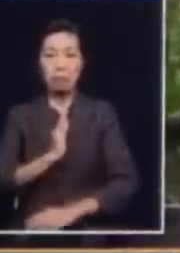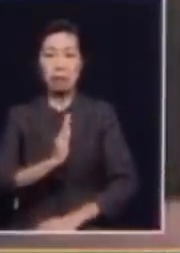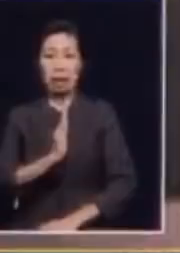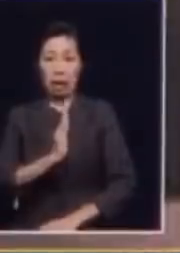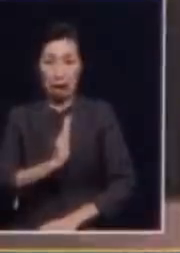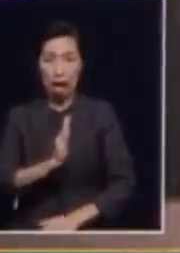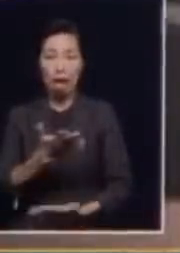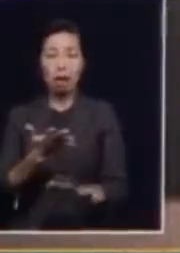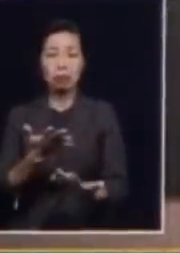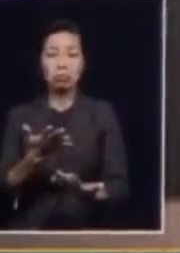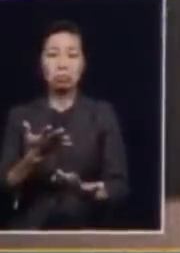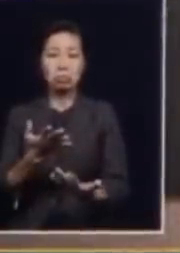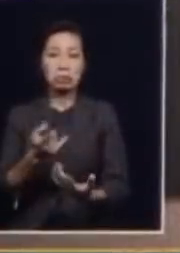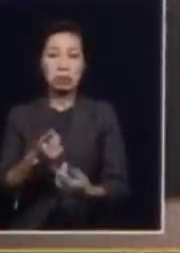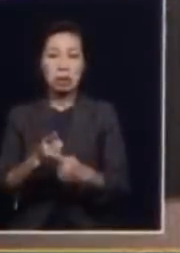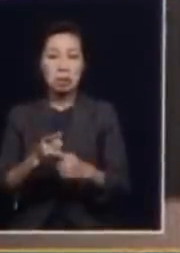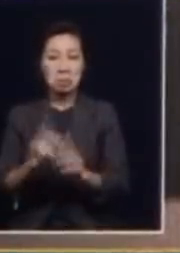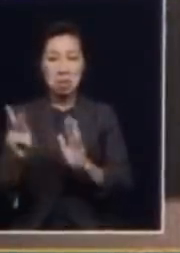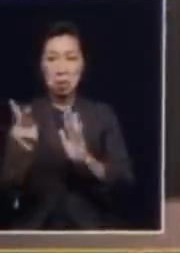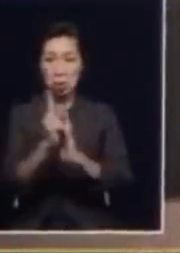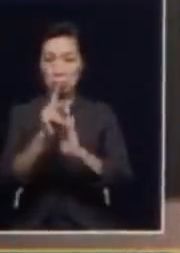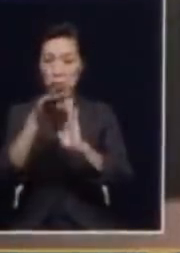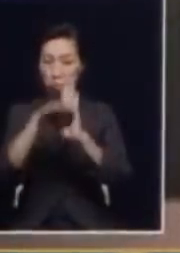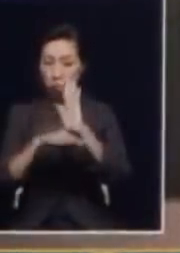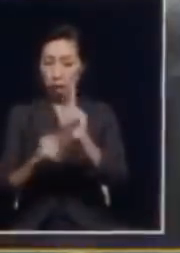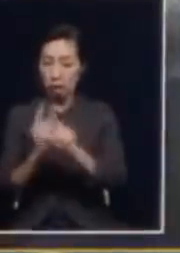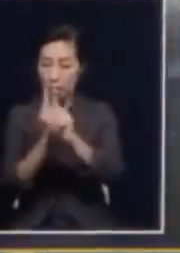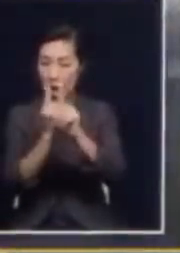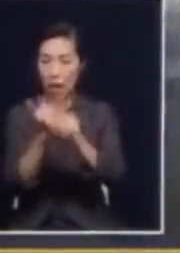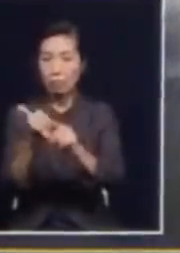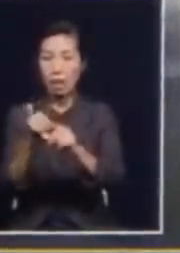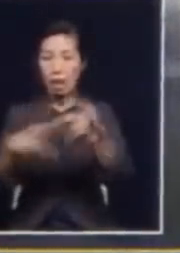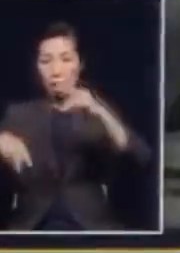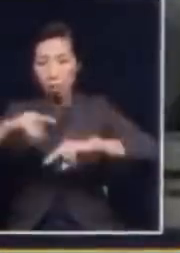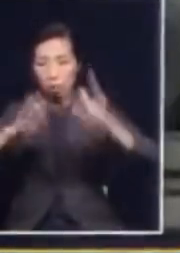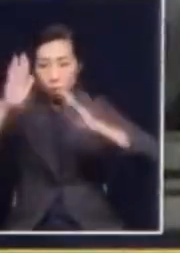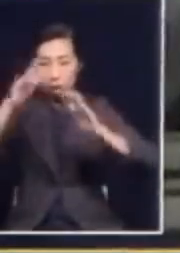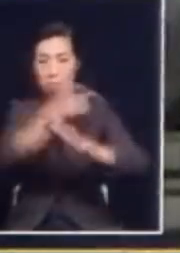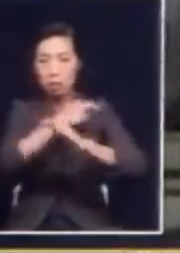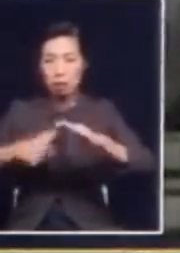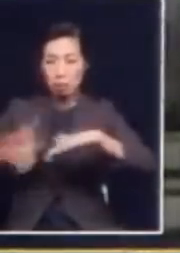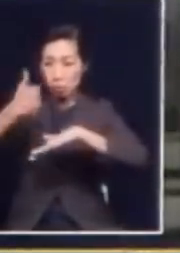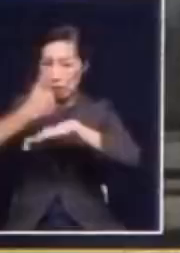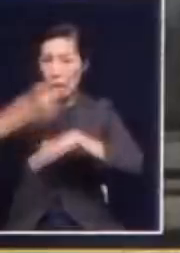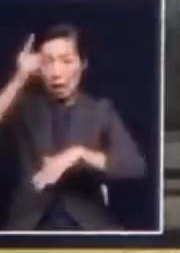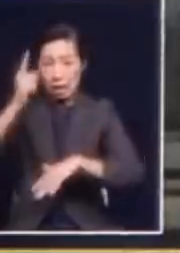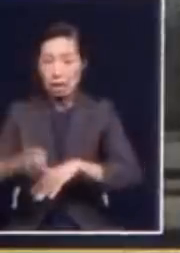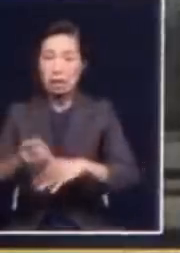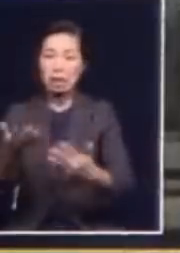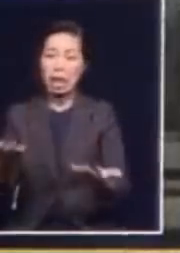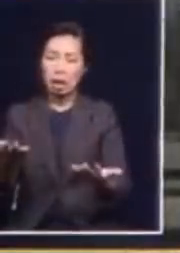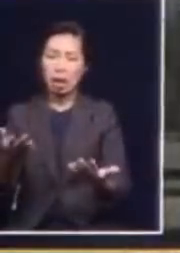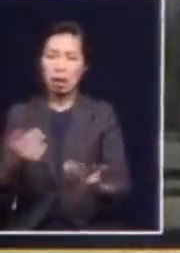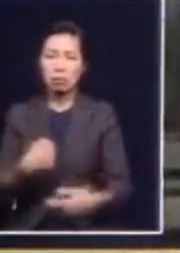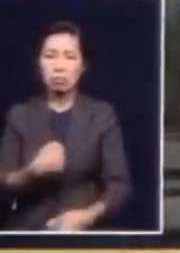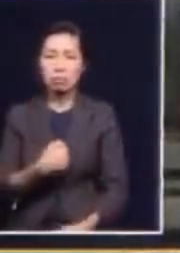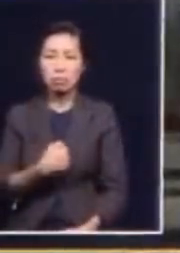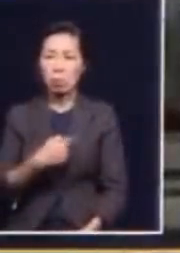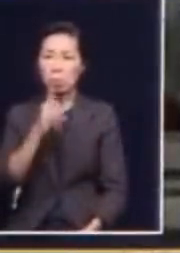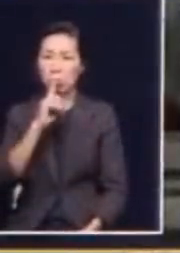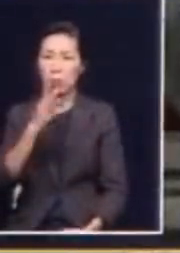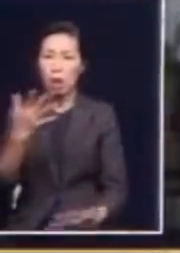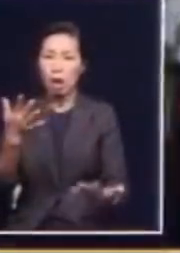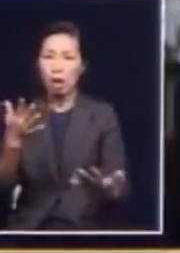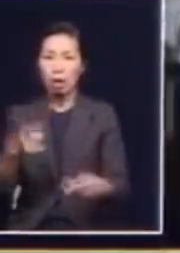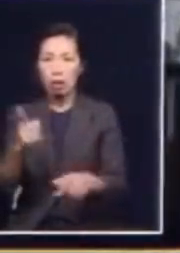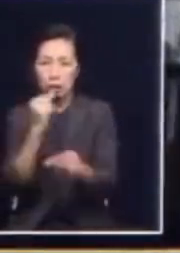นะรักษากติกาเพื่อให้มีระบอบประชาธิปไตยมีพระมหากษัตริย์ประมุขจริงๆเนี่ยนะรีบด